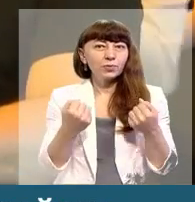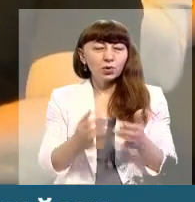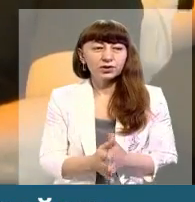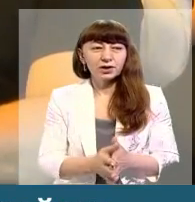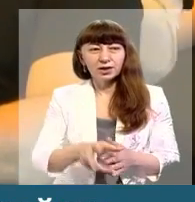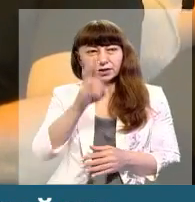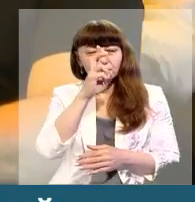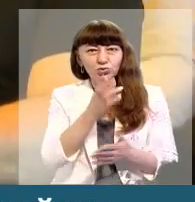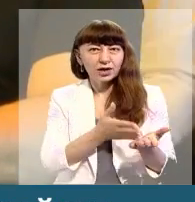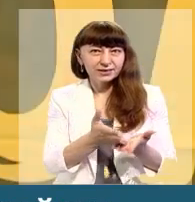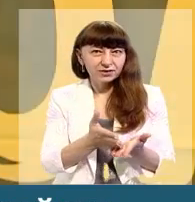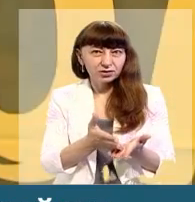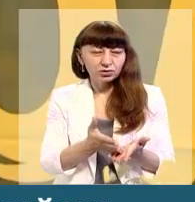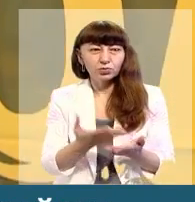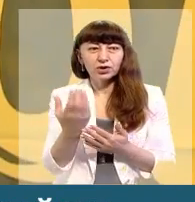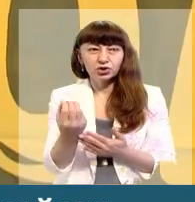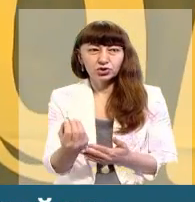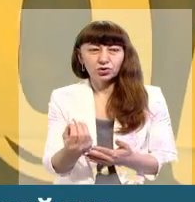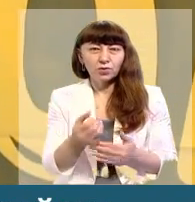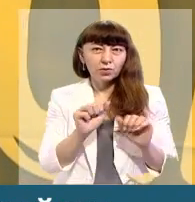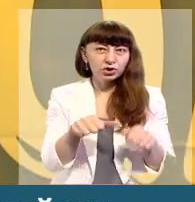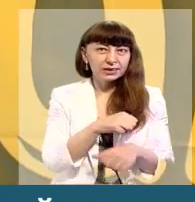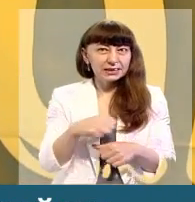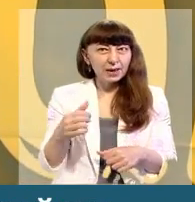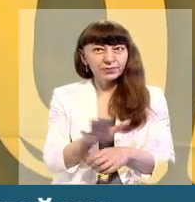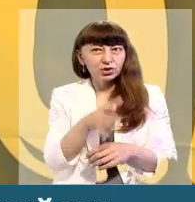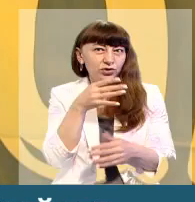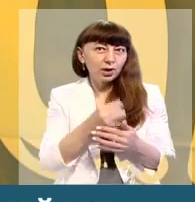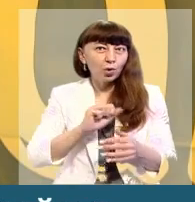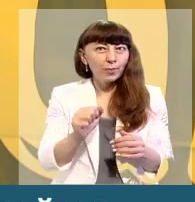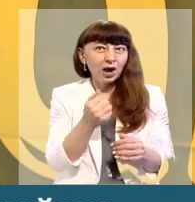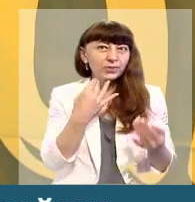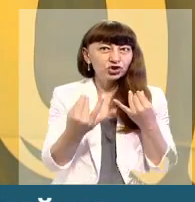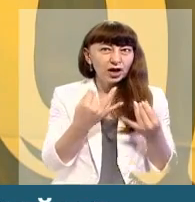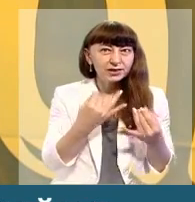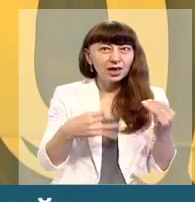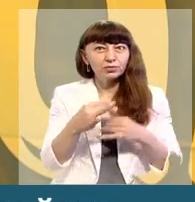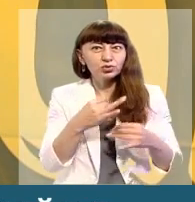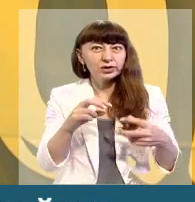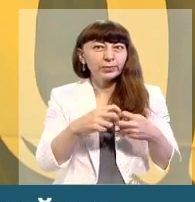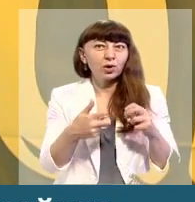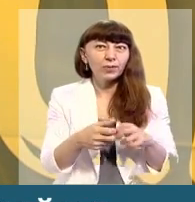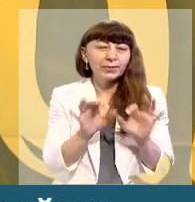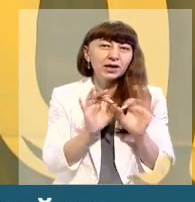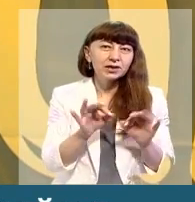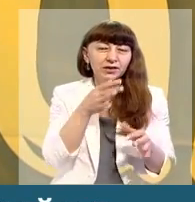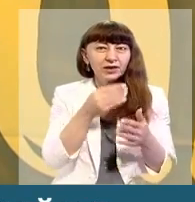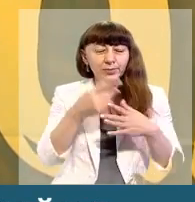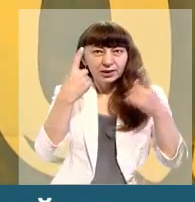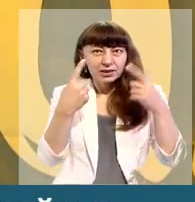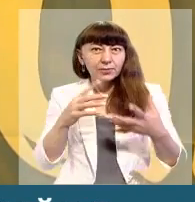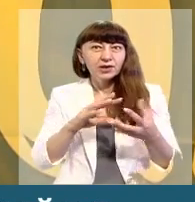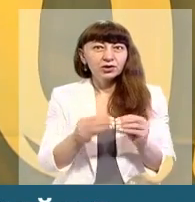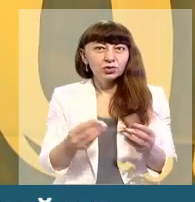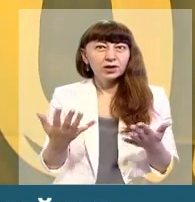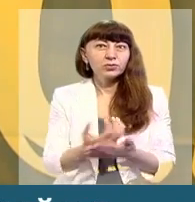и государственная служба. Помимо этого, вы можете сами между собой пообщаться, какие-то проблемы обсудить, поделиться своими